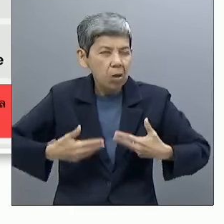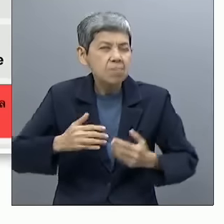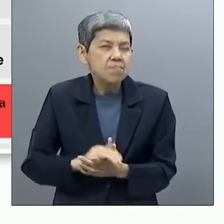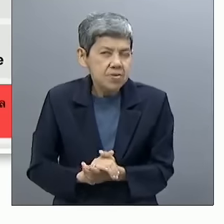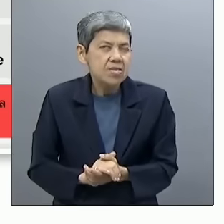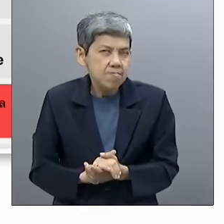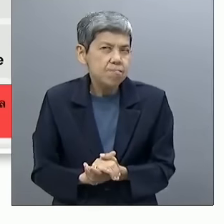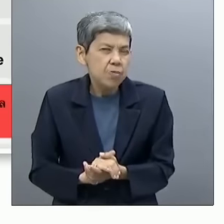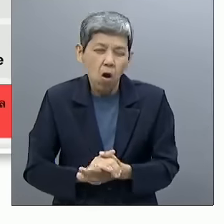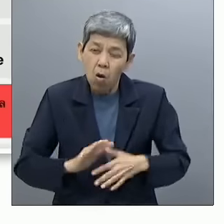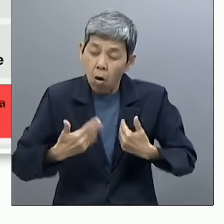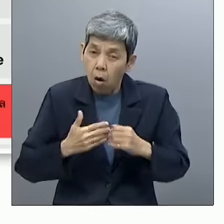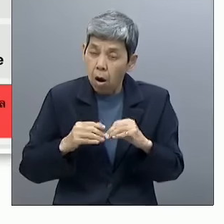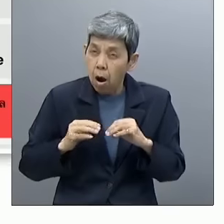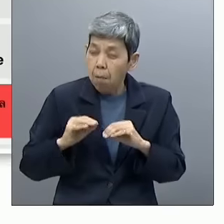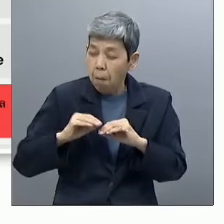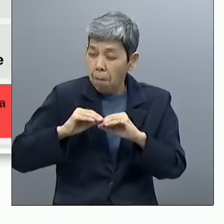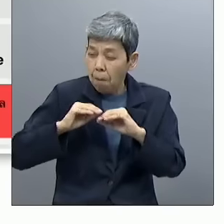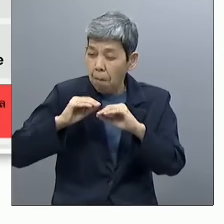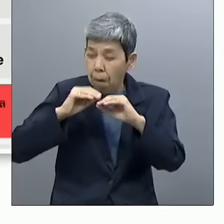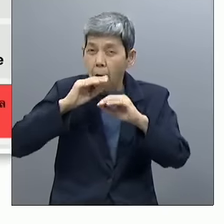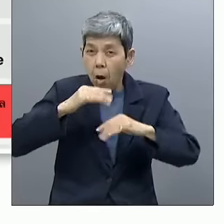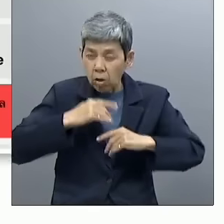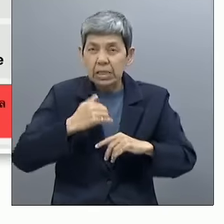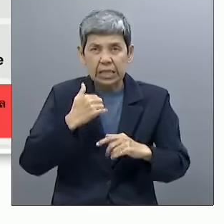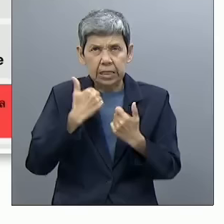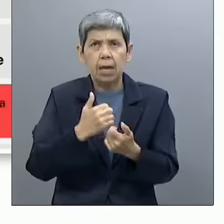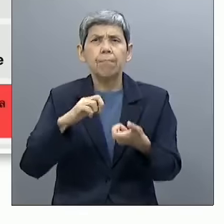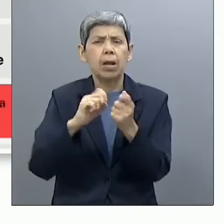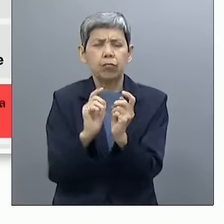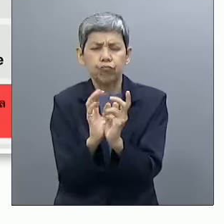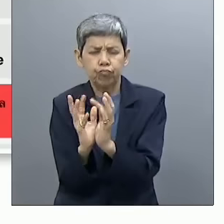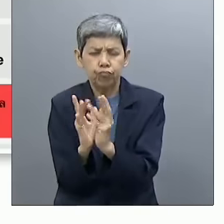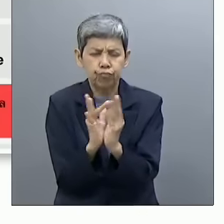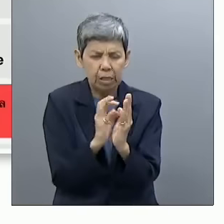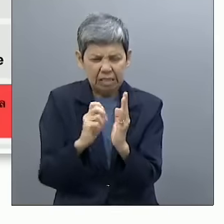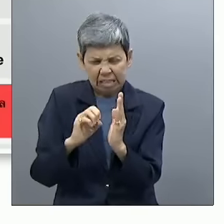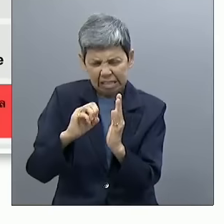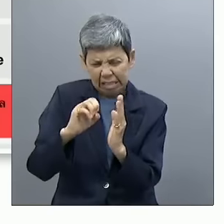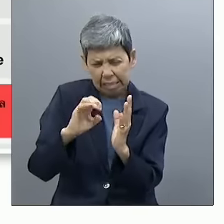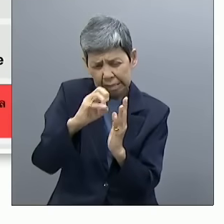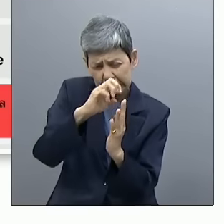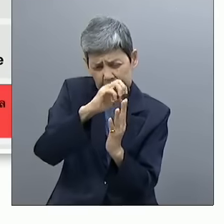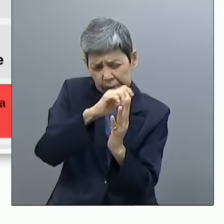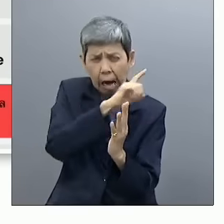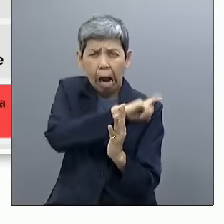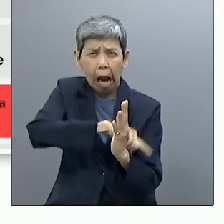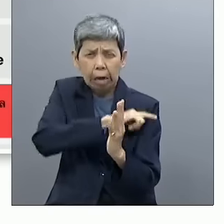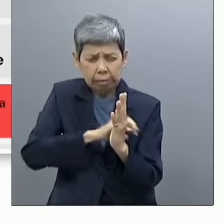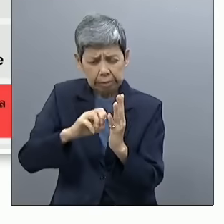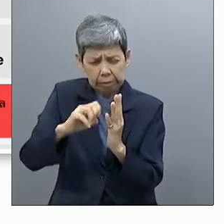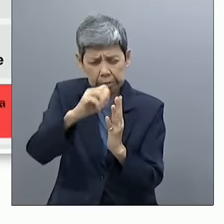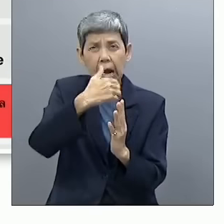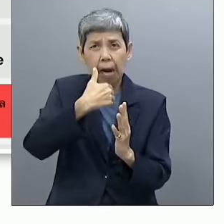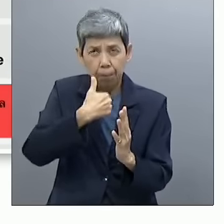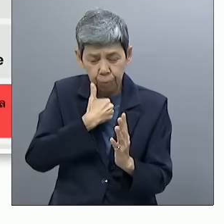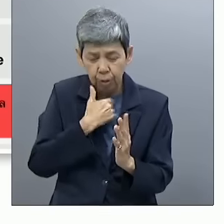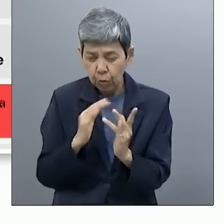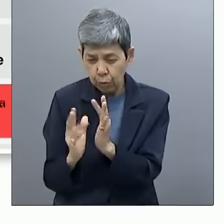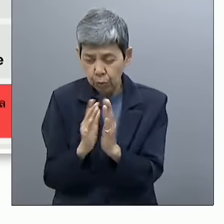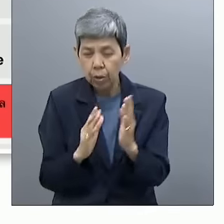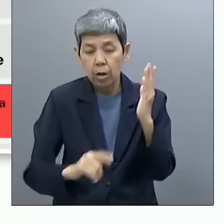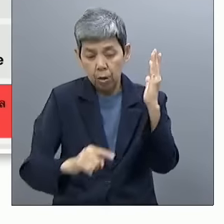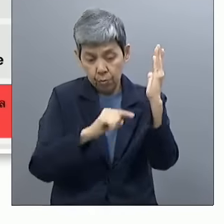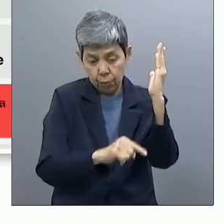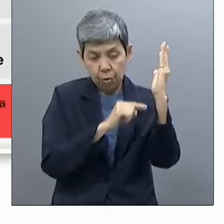แล้วก็ยังร้อนขึ้นอย่างรวดเร็วซึ่งก็อาจจะทำให้เกิดปะการังฟอกขาวครั้งใหญ่ในช่วง 3เดือนข้างหน้าทั้งพื้นที่อ่าวไทย